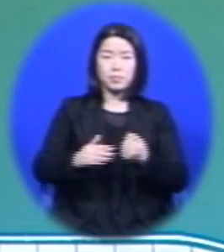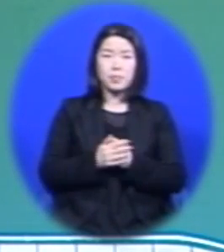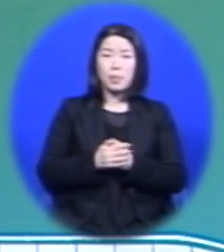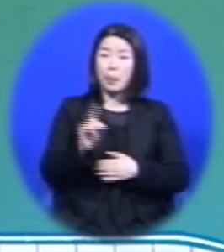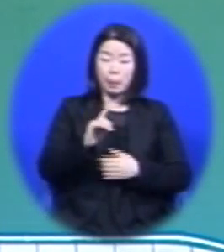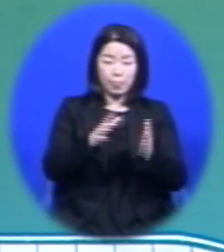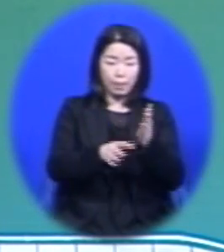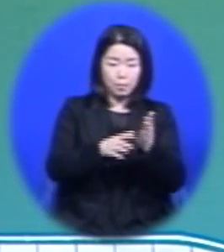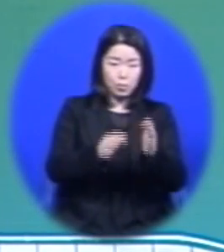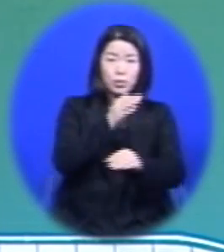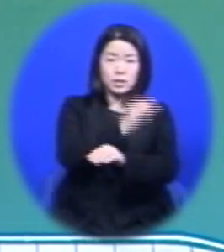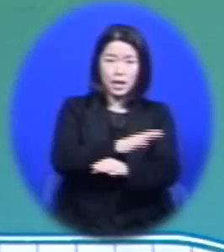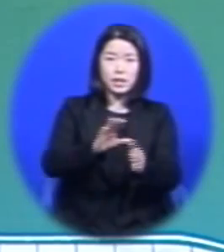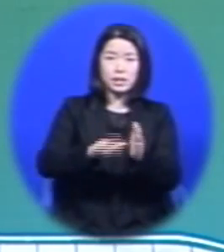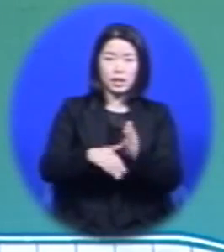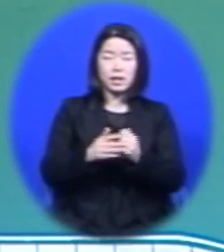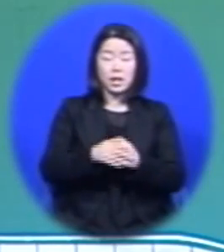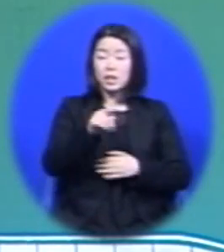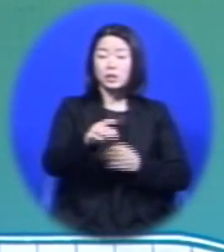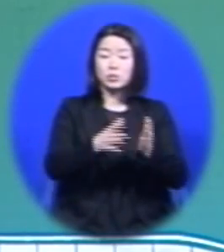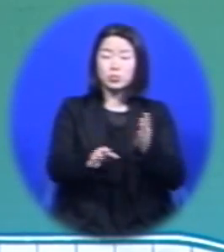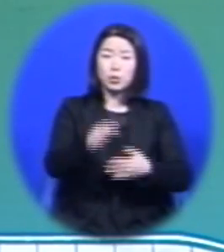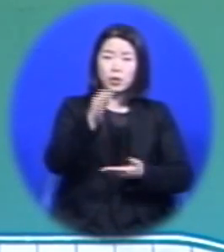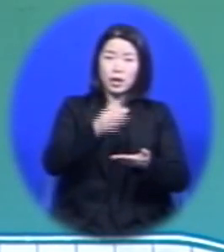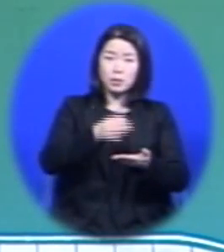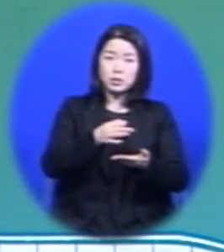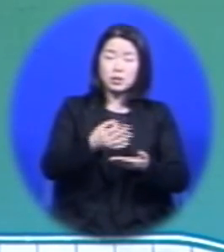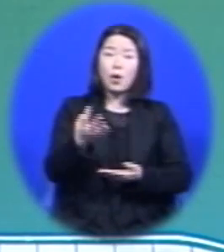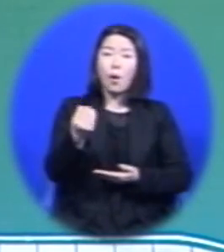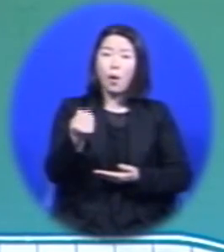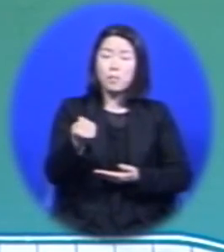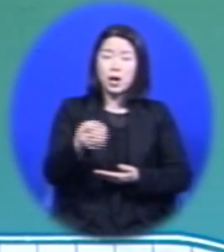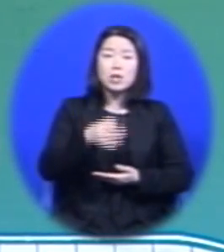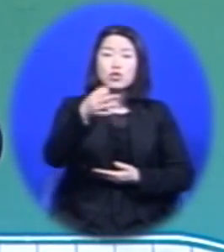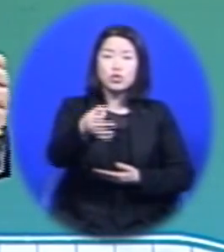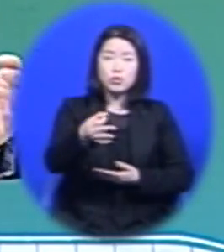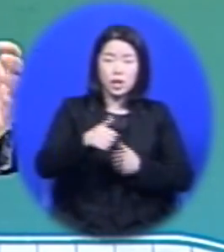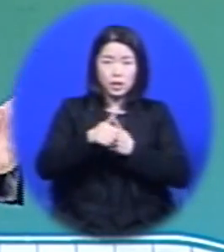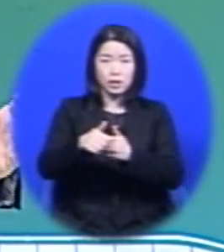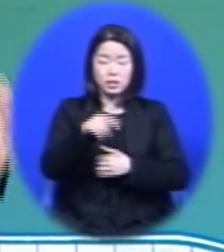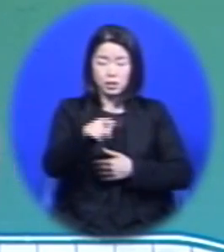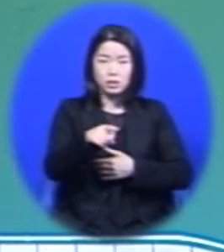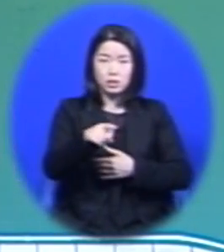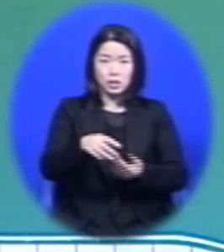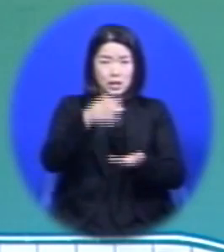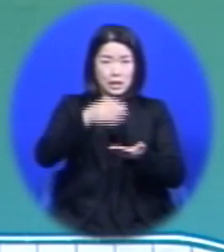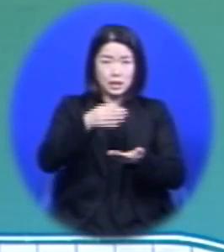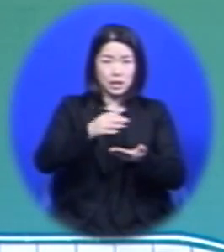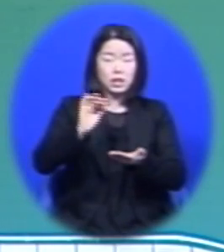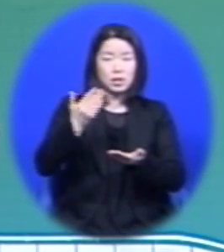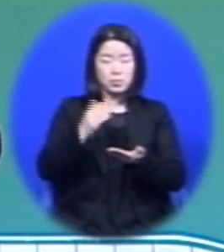어떤 물건을 우리가 살 때 그 물건의 값을 얼마를 치르느냐에 따라서 그 값어치가